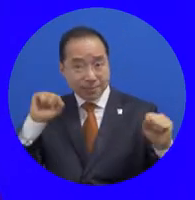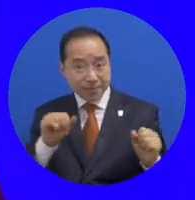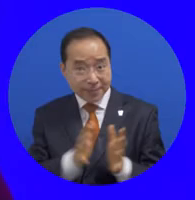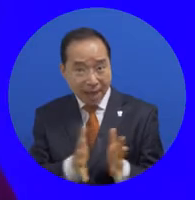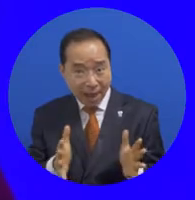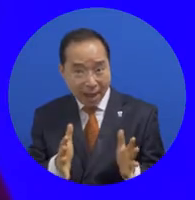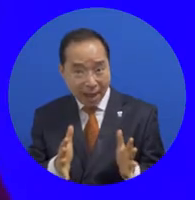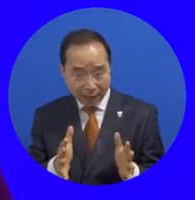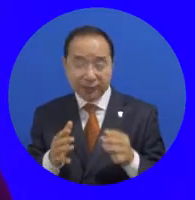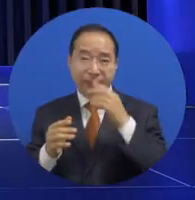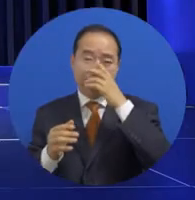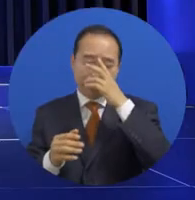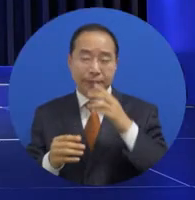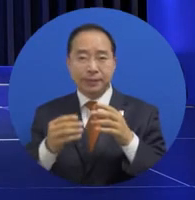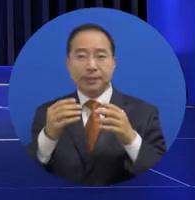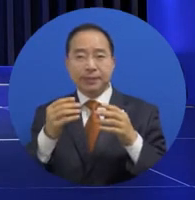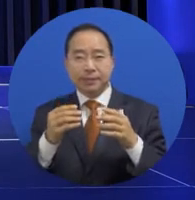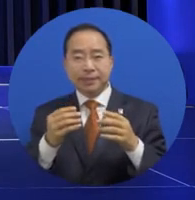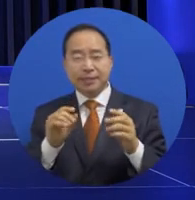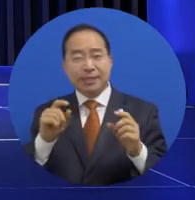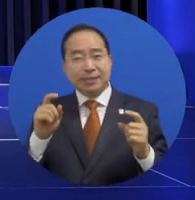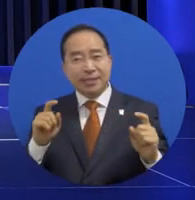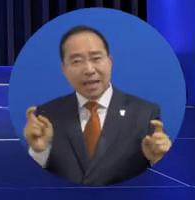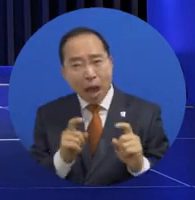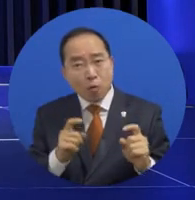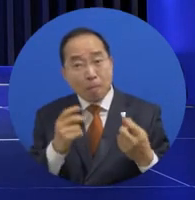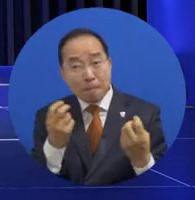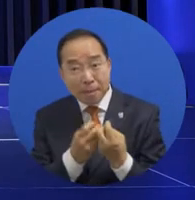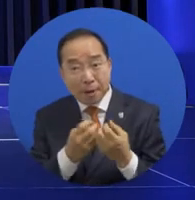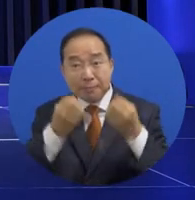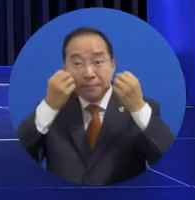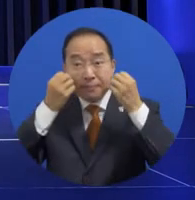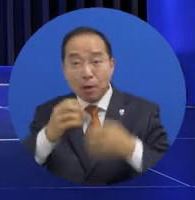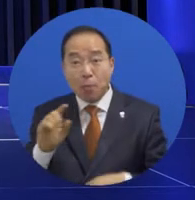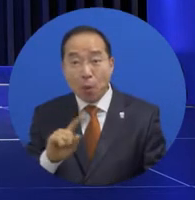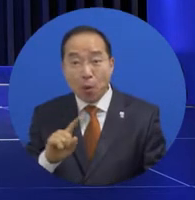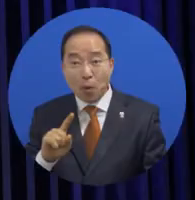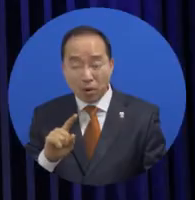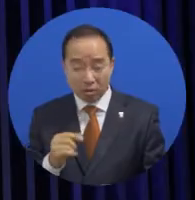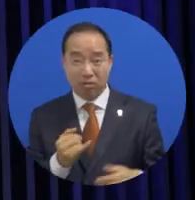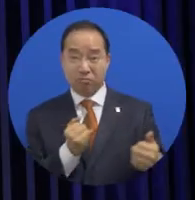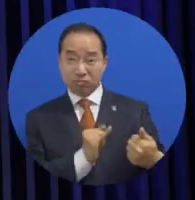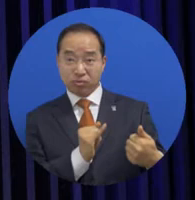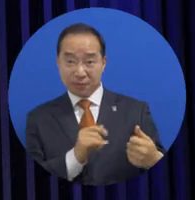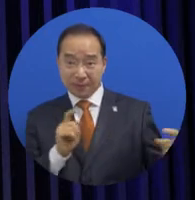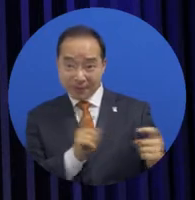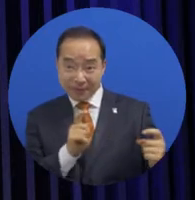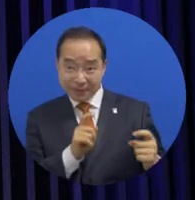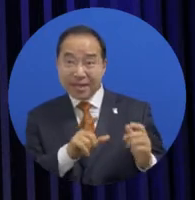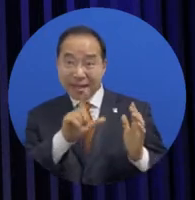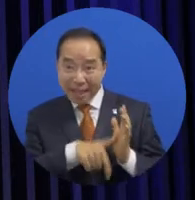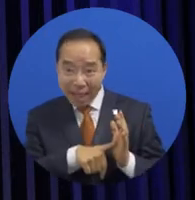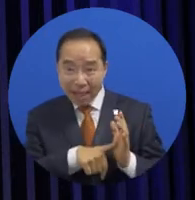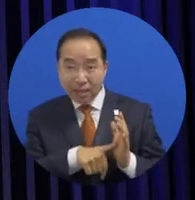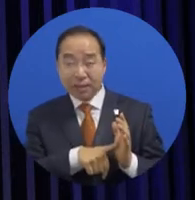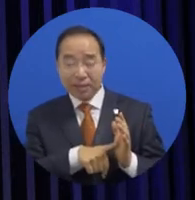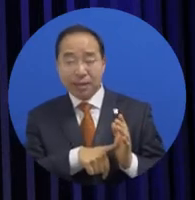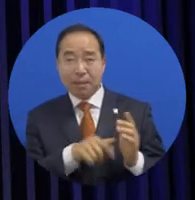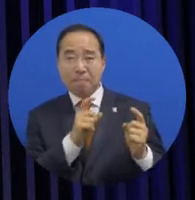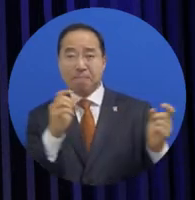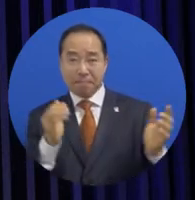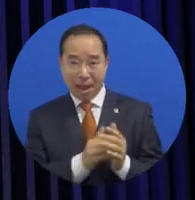하면서 저희는 새로운 그 방식을 찾아냈어요. 싸우는 방식. 뭐냐면요. 부부싸움을 하죠. 그런